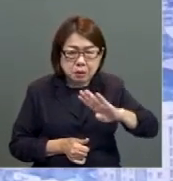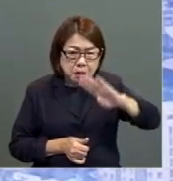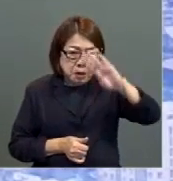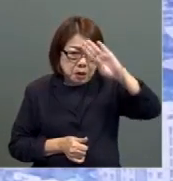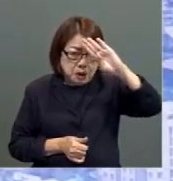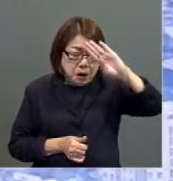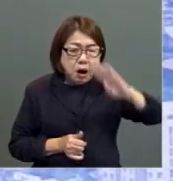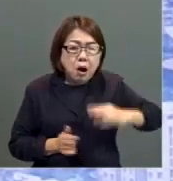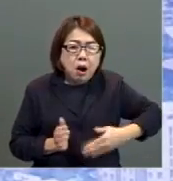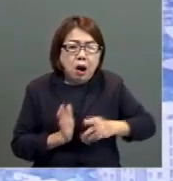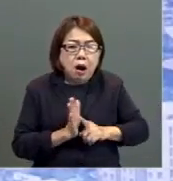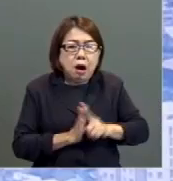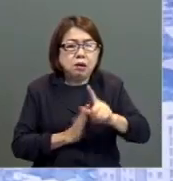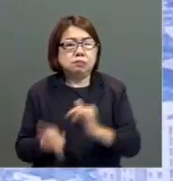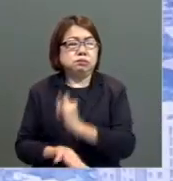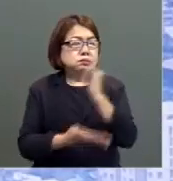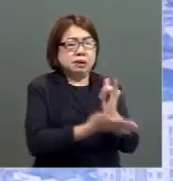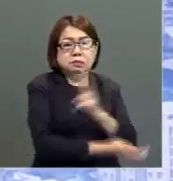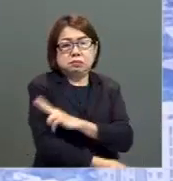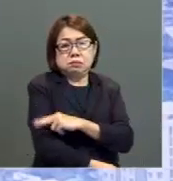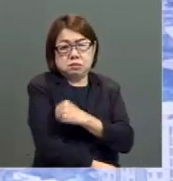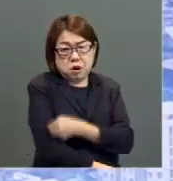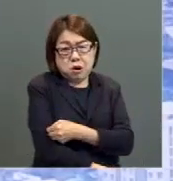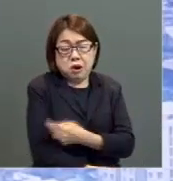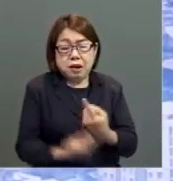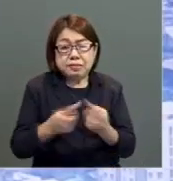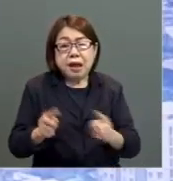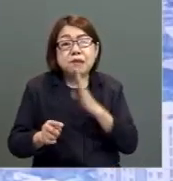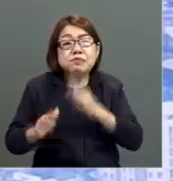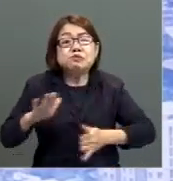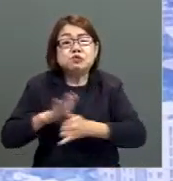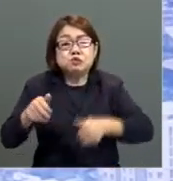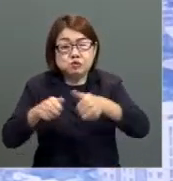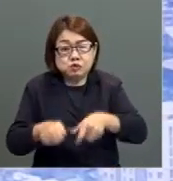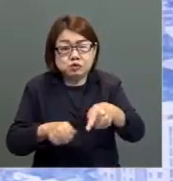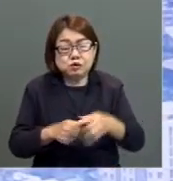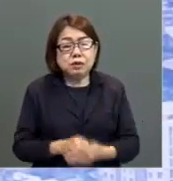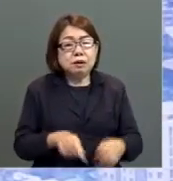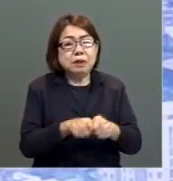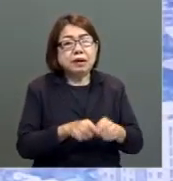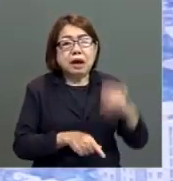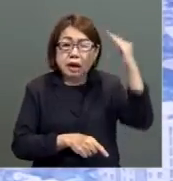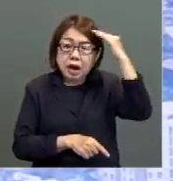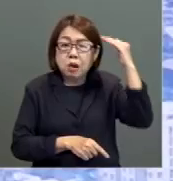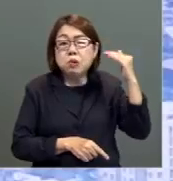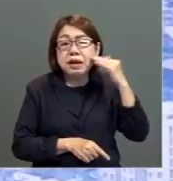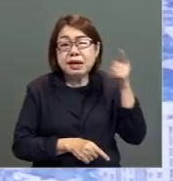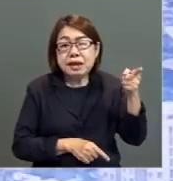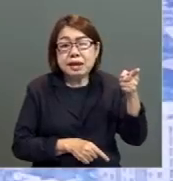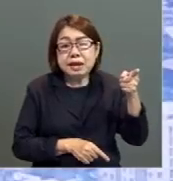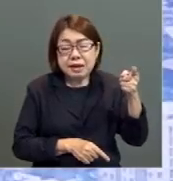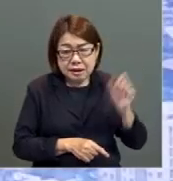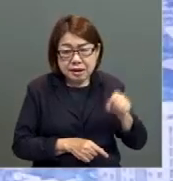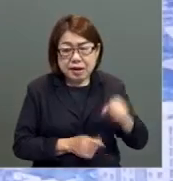ไปรักษาแต่ถ้าท่านไม่มีเหมือนอย่างกรณีที่เราเจอกันกับที่เกาหลีนะครับอยู่กันม